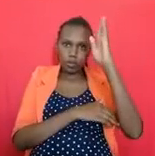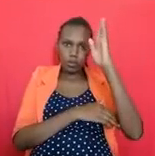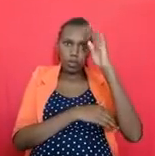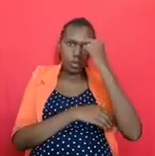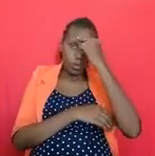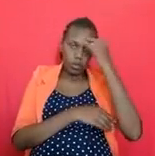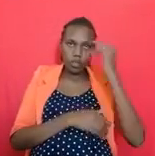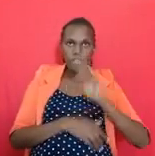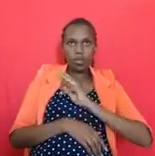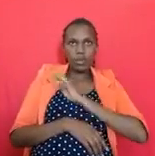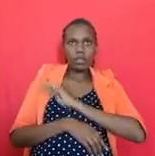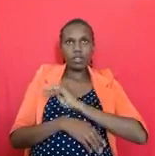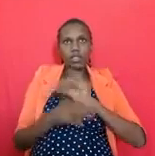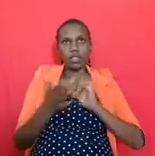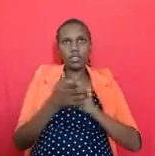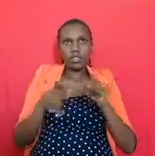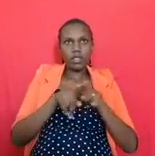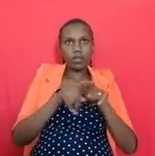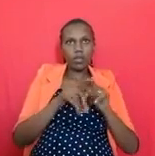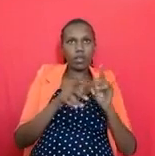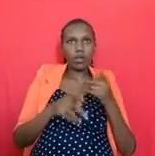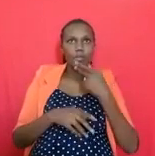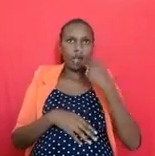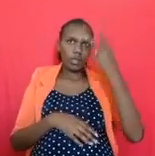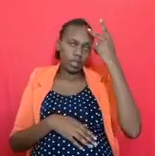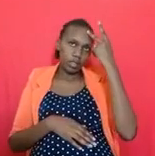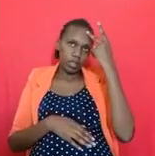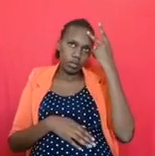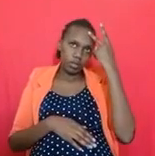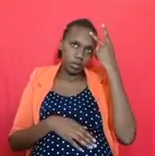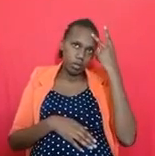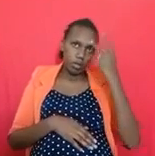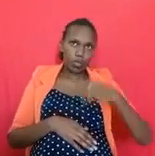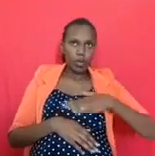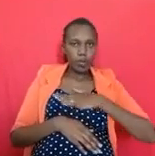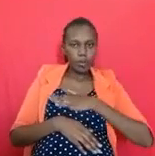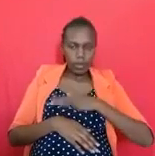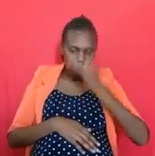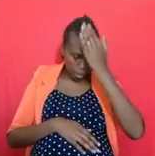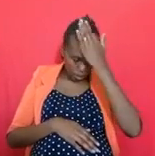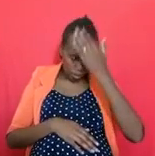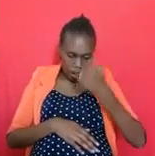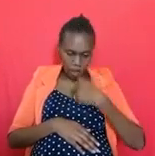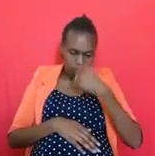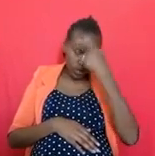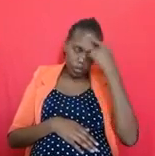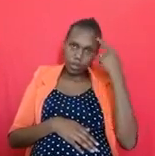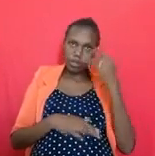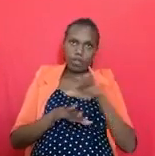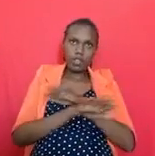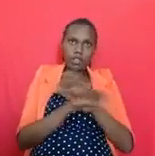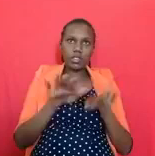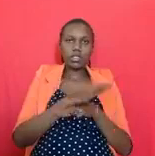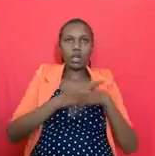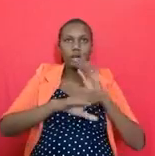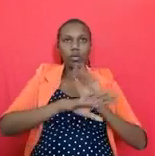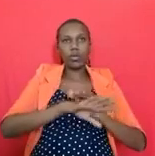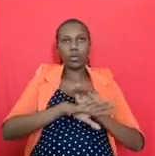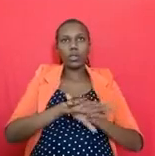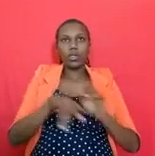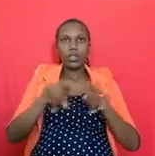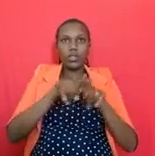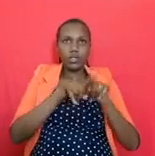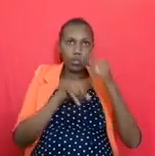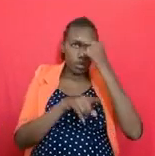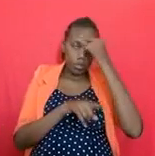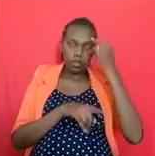to other Siaquiri Han in another Sia Musiari. To go with the twin Hitia, you do amount to Maria Margarete, and Nigin